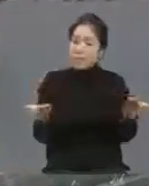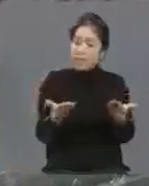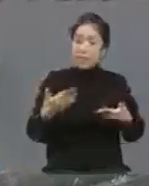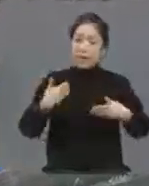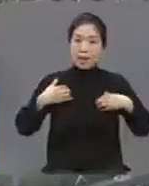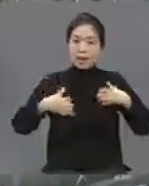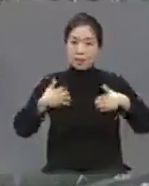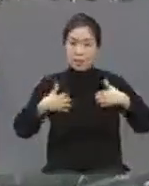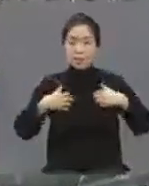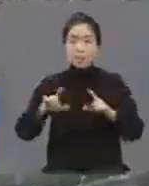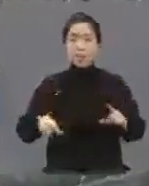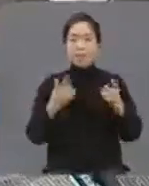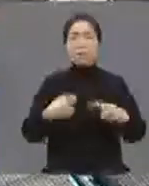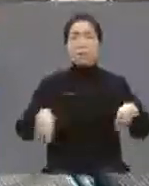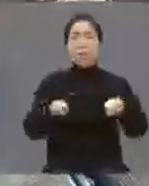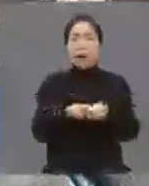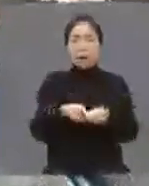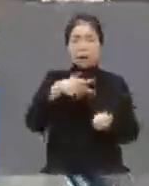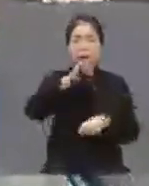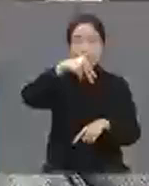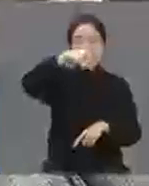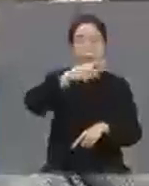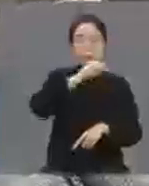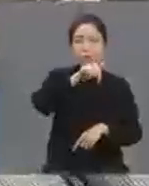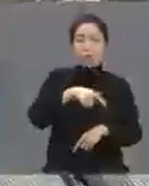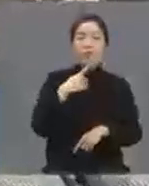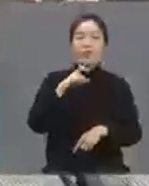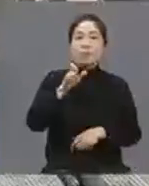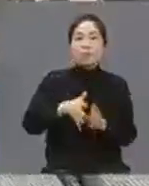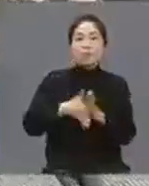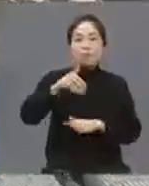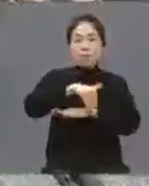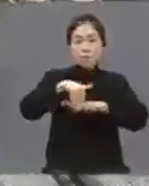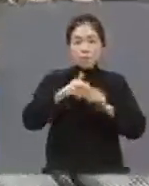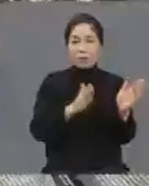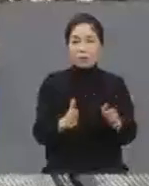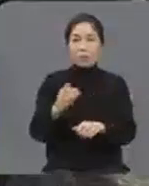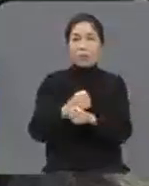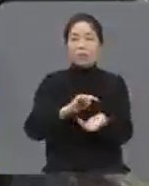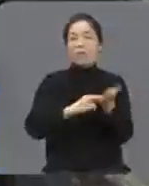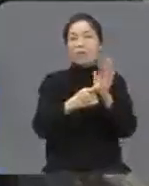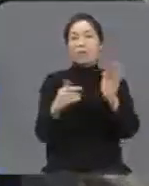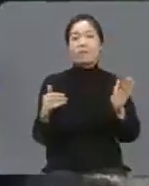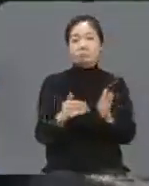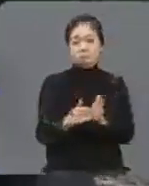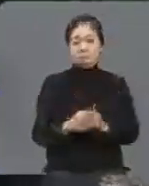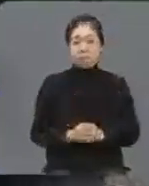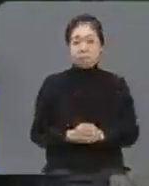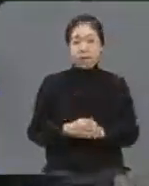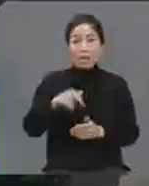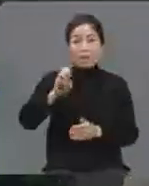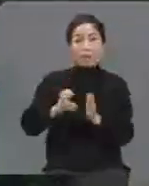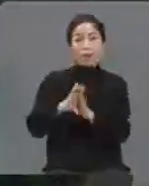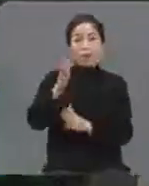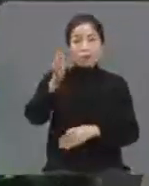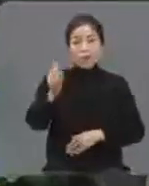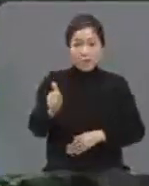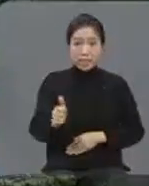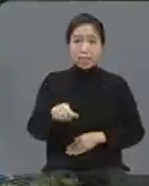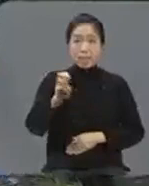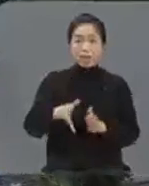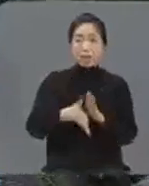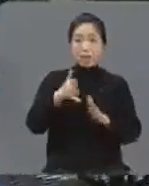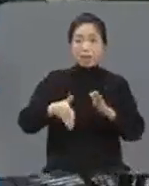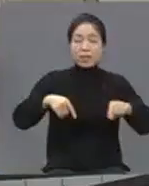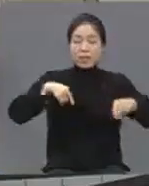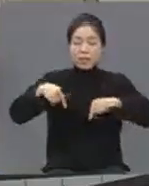즐기며 삶을 함께하는 이른바 직주 15분 도시 전략으로 수립하겠다고 밝혔습니다 강기정 광주시장과 광주시